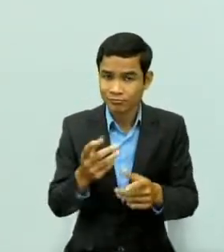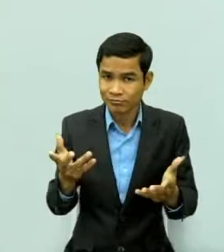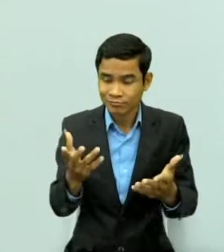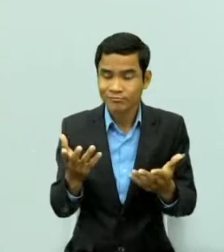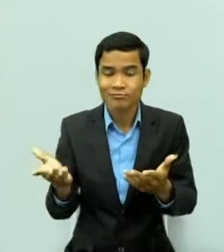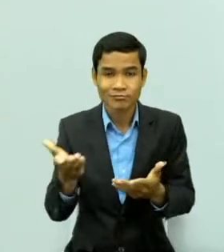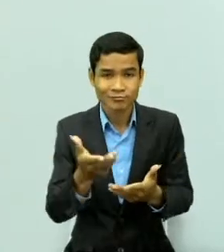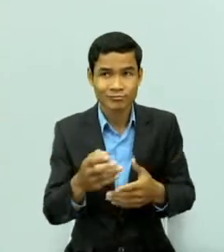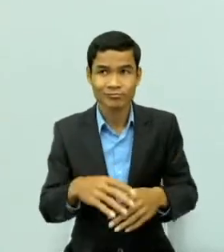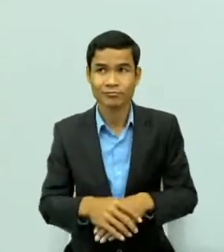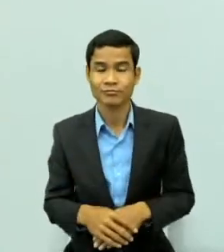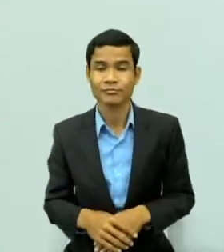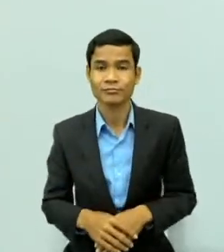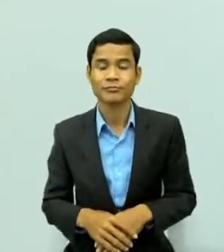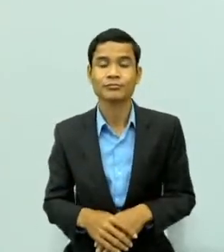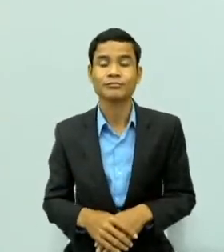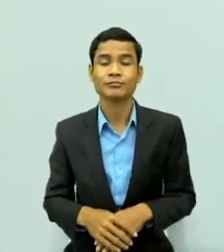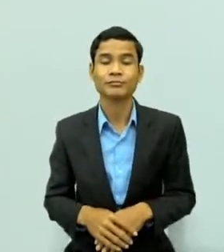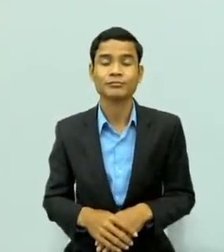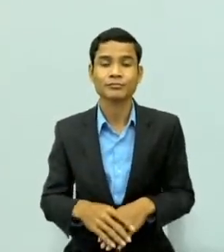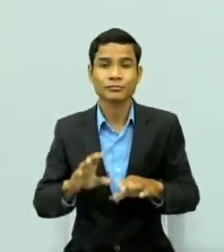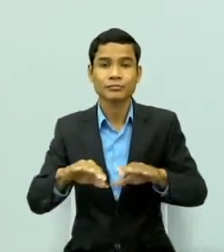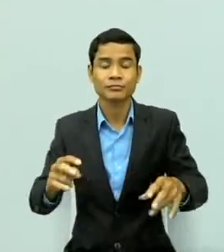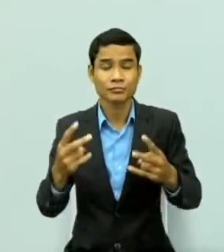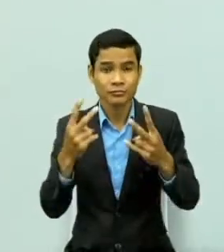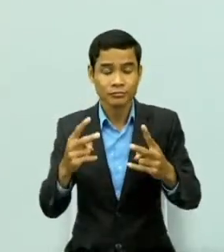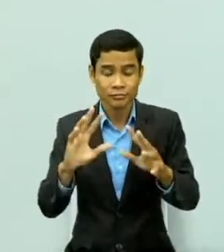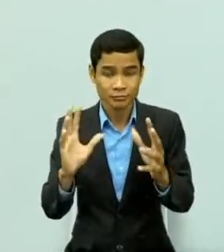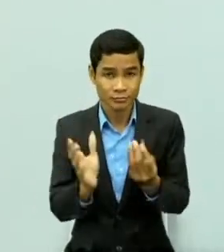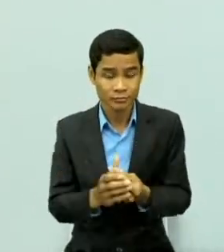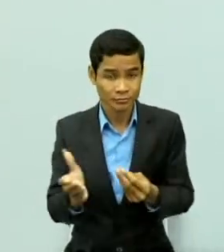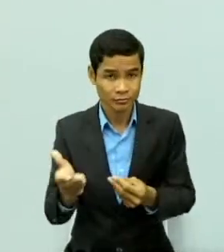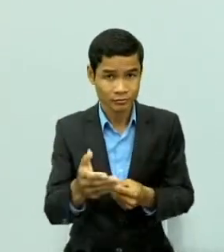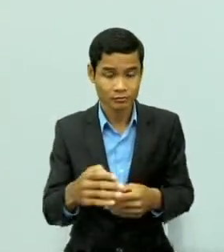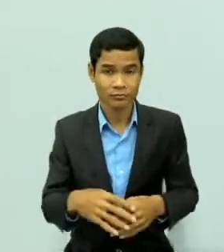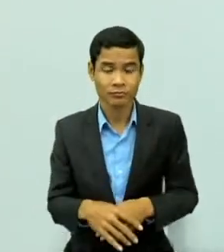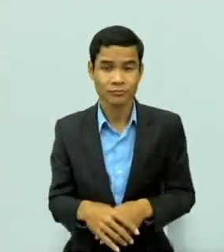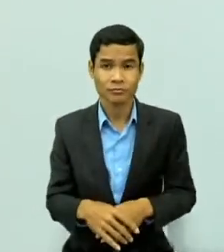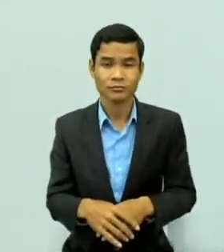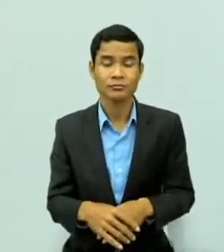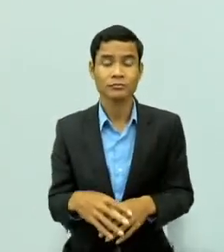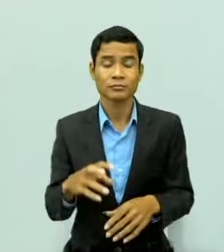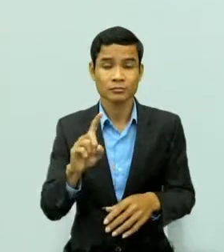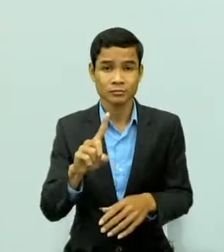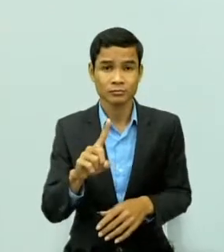ណាចាឥឡូវកូនត្រៀមមើលទាំងអស់គ្នា